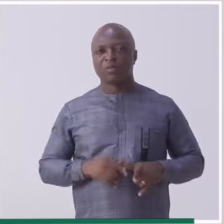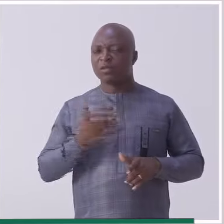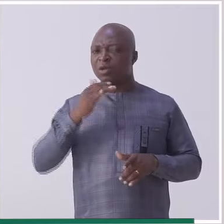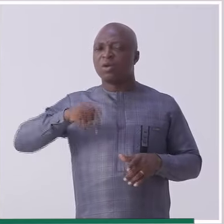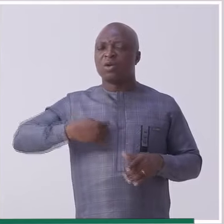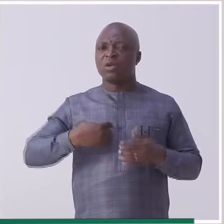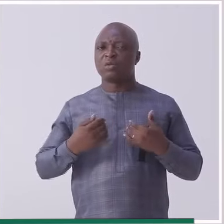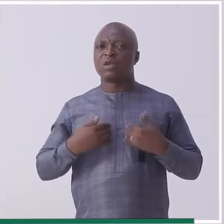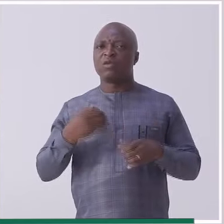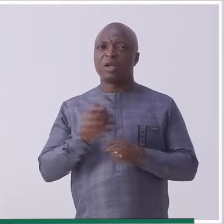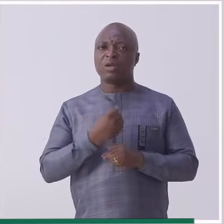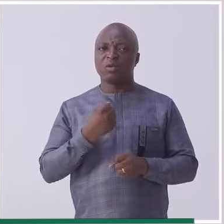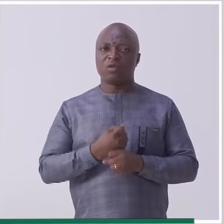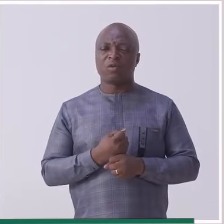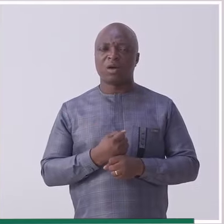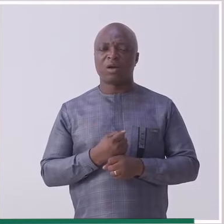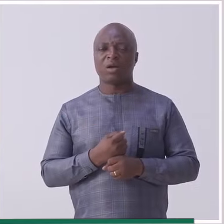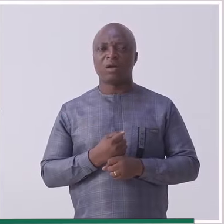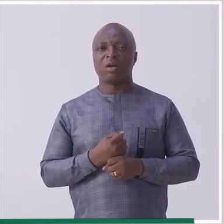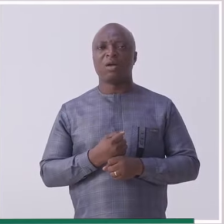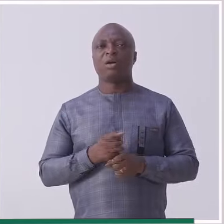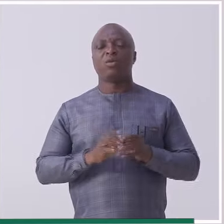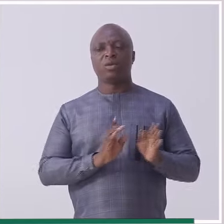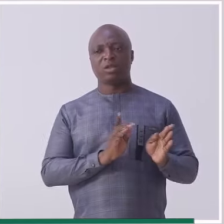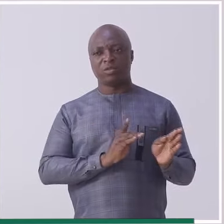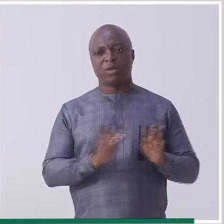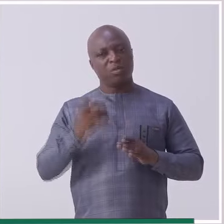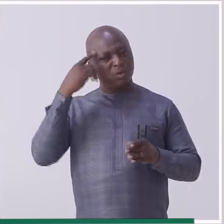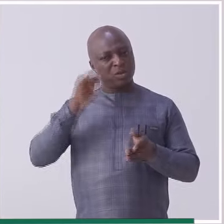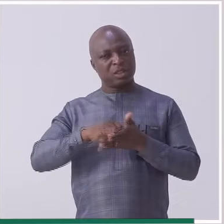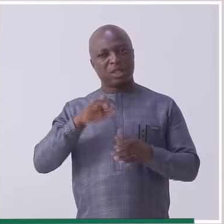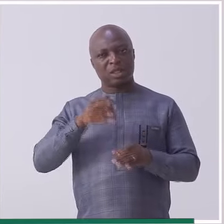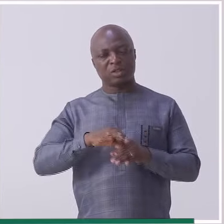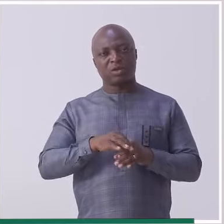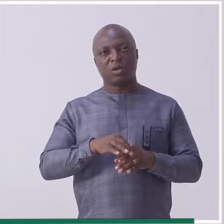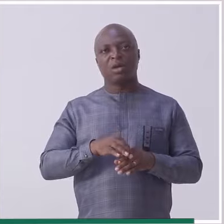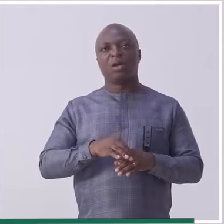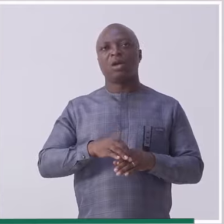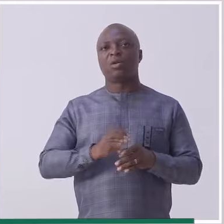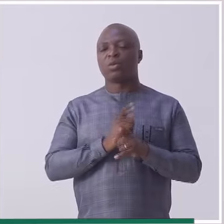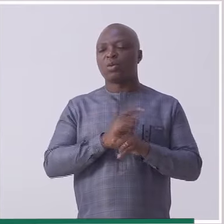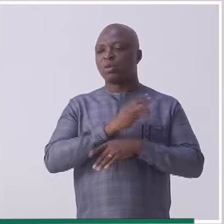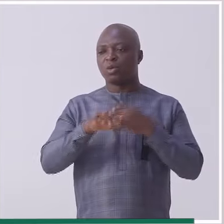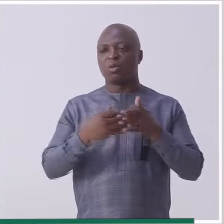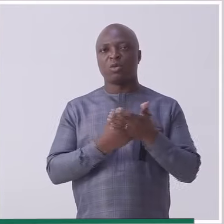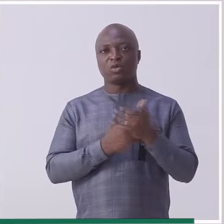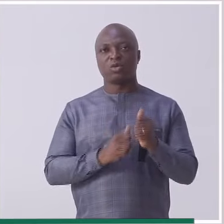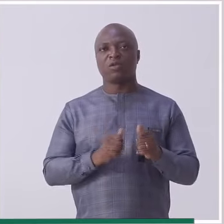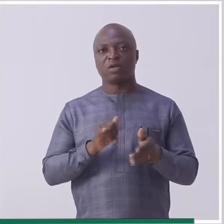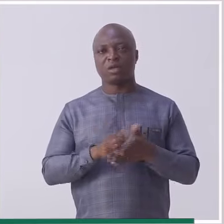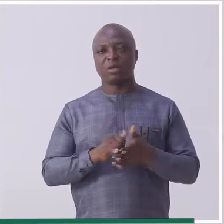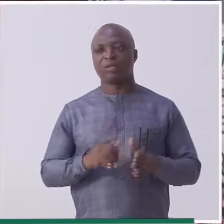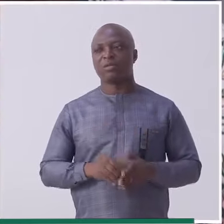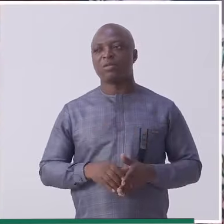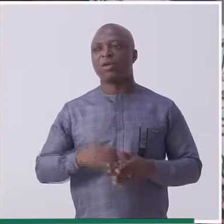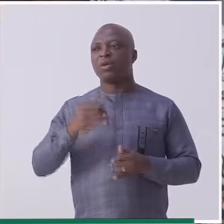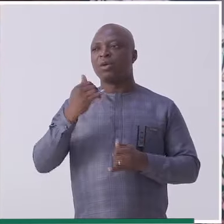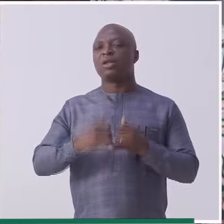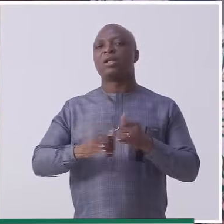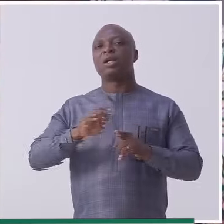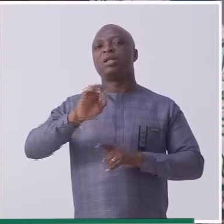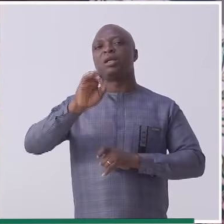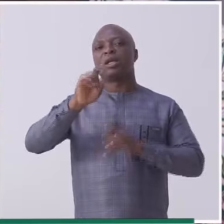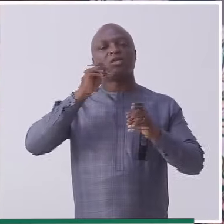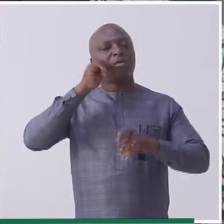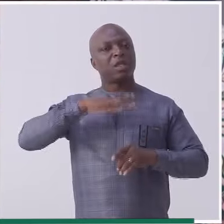que nous avons un devoir de discipline pour cette élection et nous appelons tout le monde à pouvoir respecter ces règles. Oui, une dernière